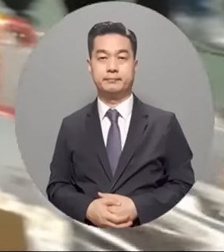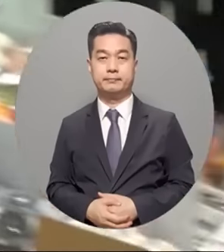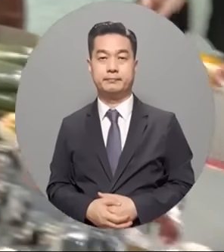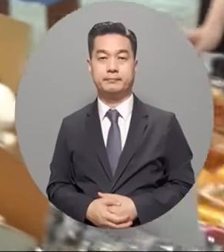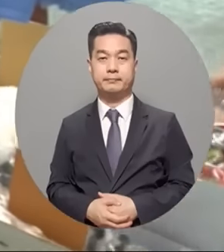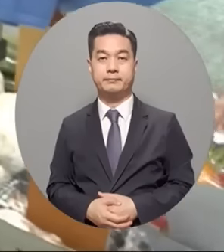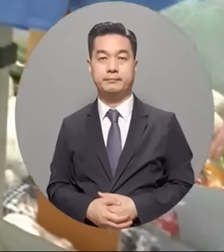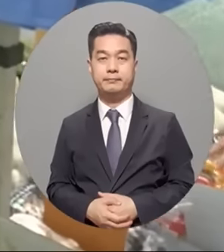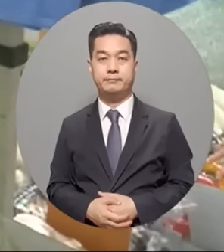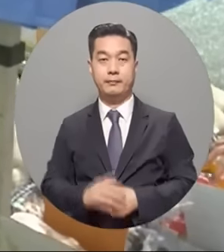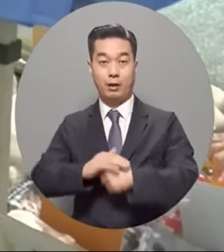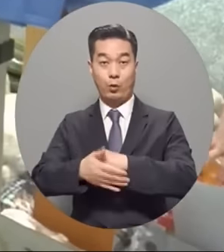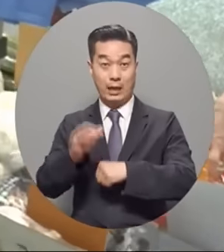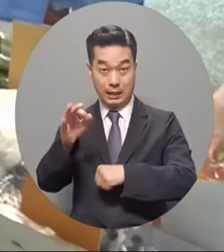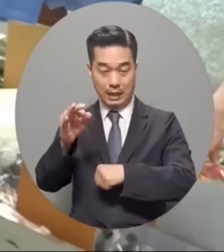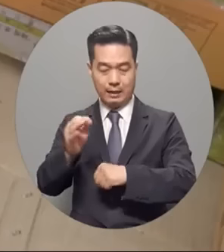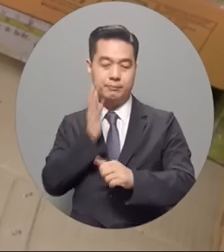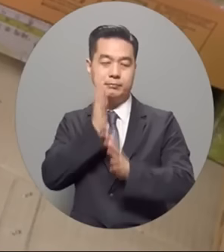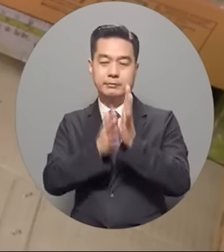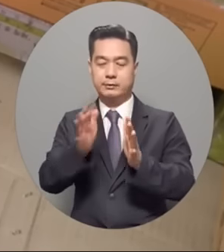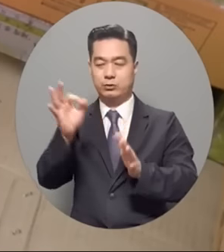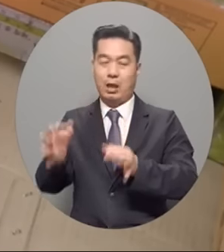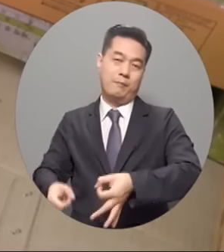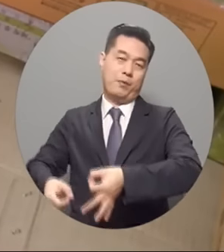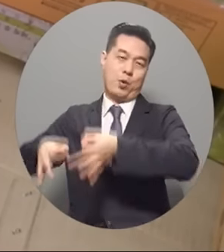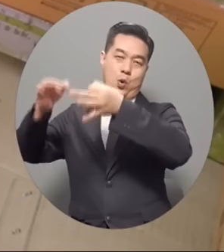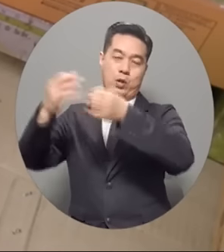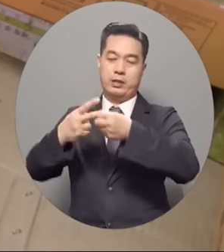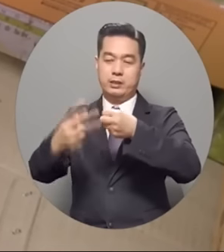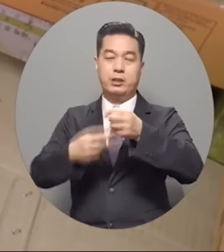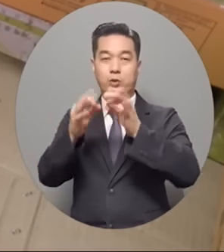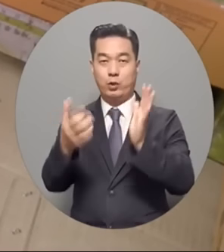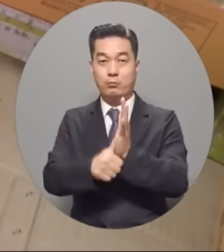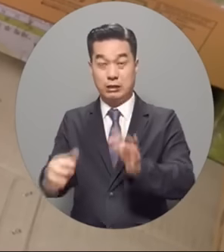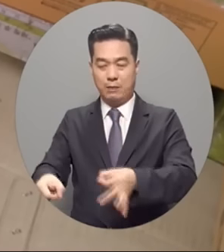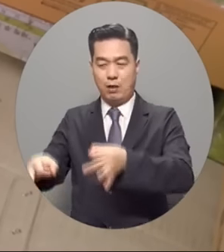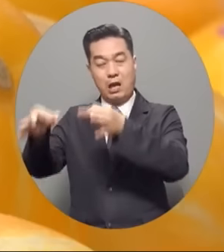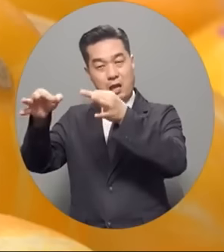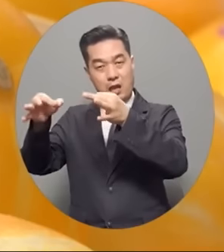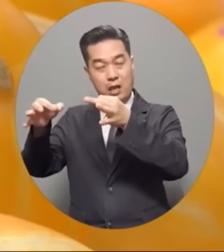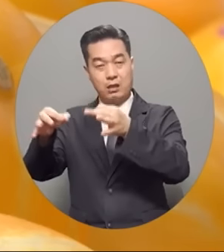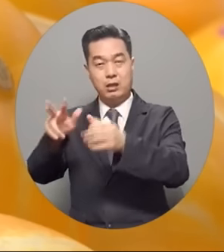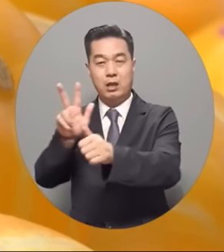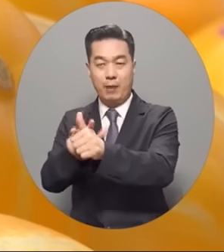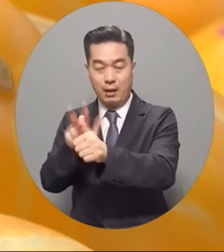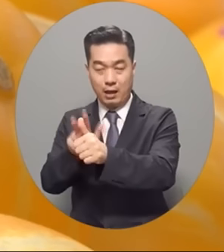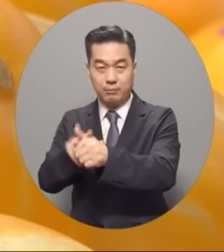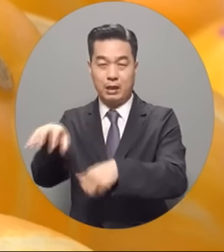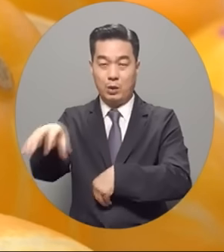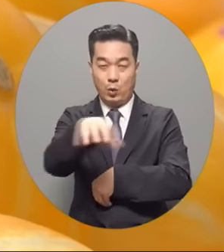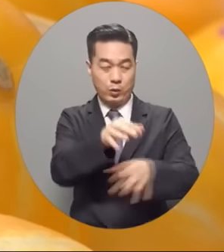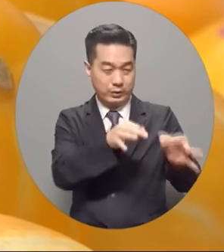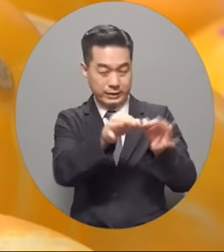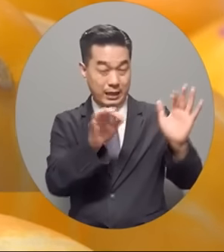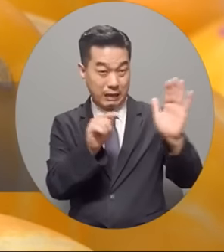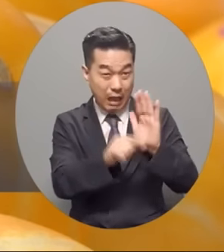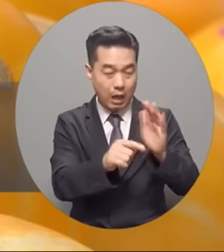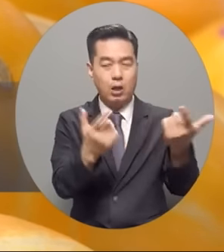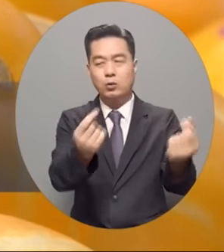껑충 뛴 과일값에 채소값. 지난 2년 급격히 오른 물가는 동네 마트와 시장을 찾는 모두에게 고통이었습니다.